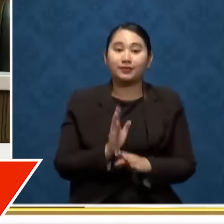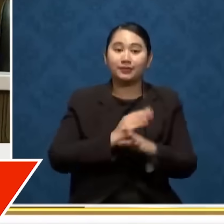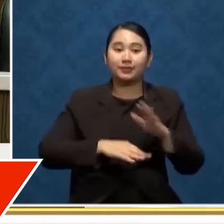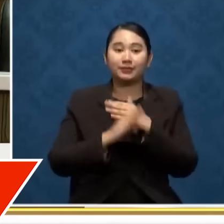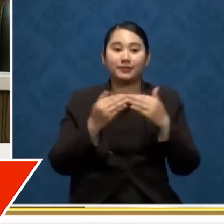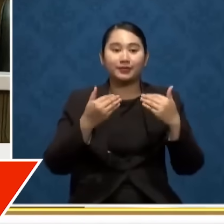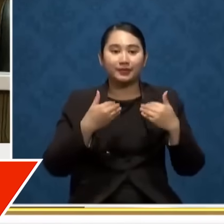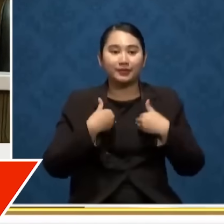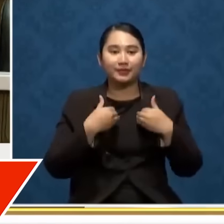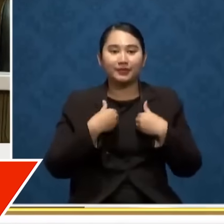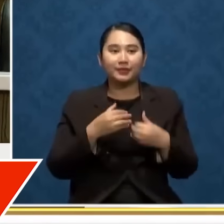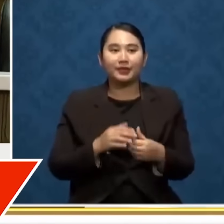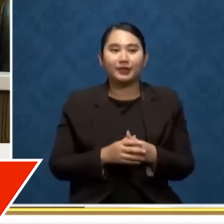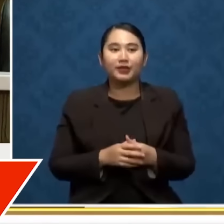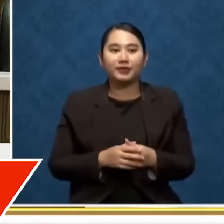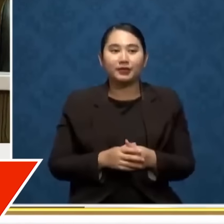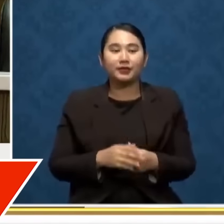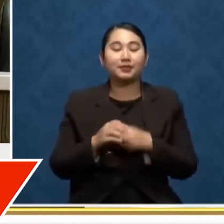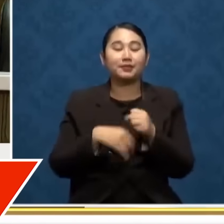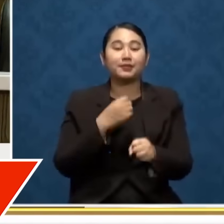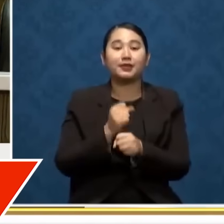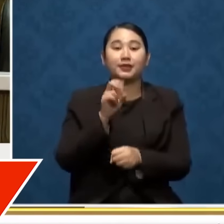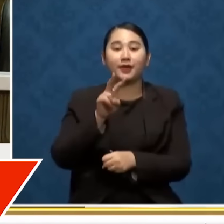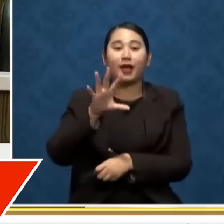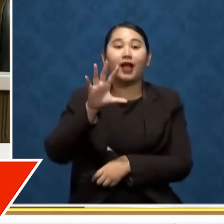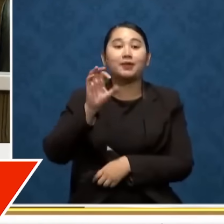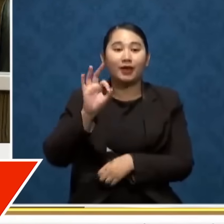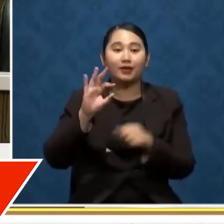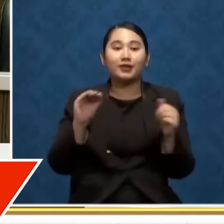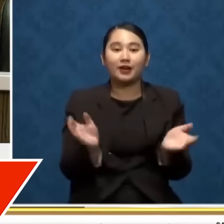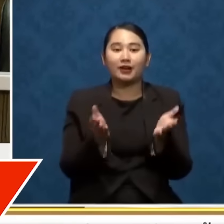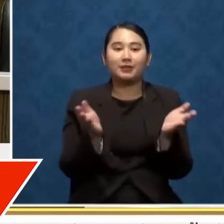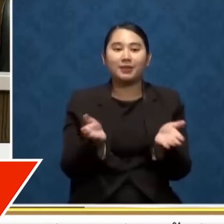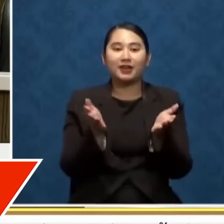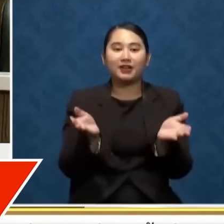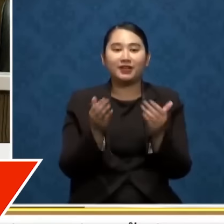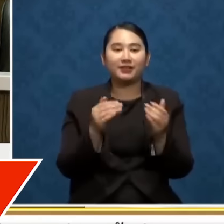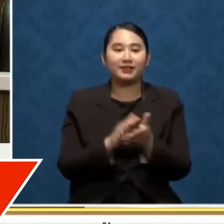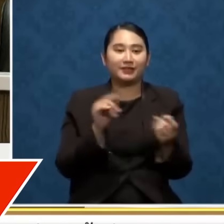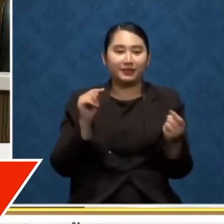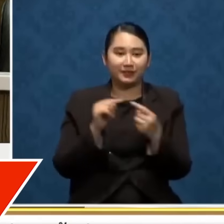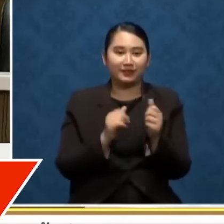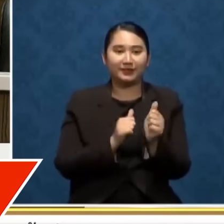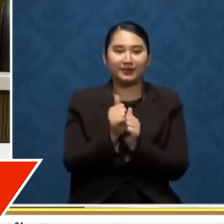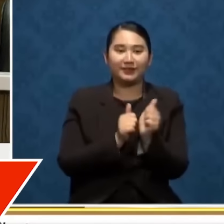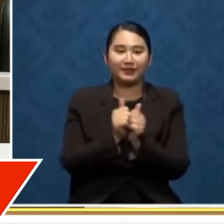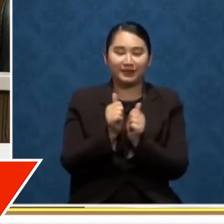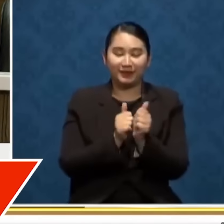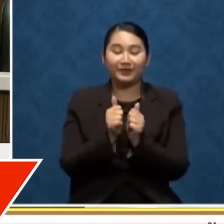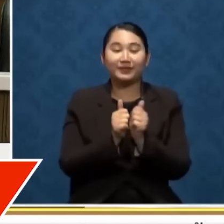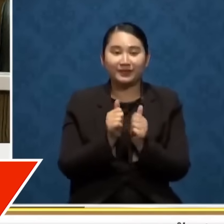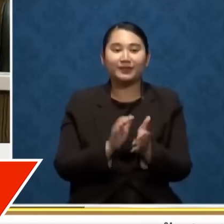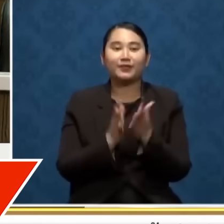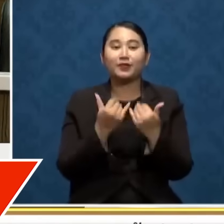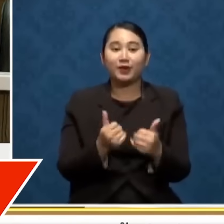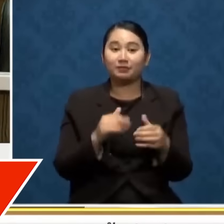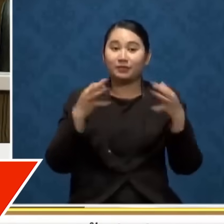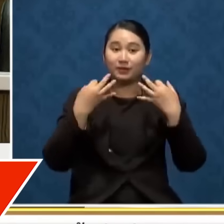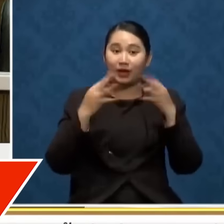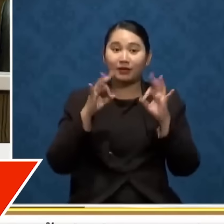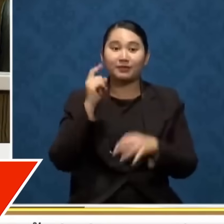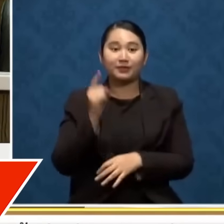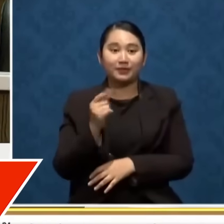นะครับมีการเสริมสร้างในปี59ครับท่านอ้างว่าท่านได้ทำนะครับเสรีทางการแข่งขันอันนั้นตอนนี้เสรีหรือเปล่า